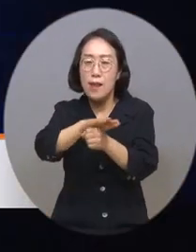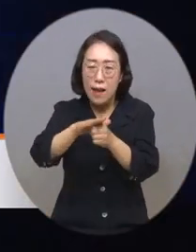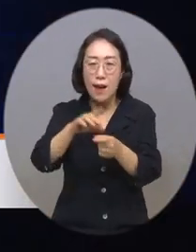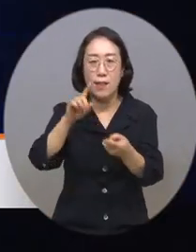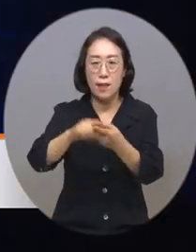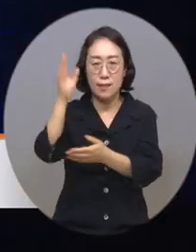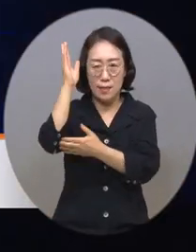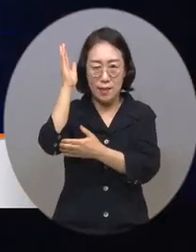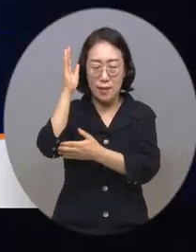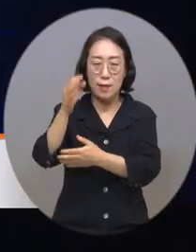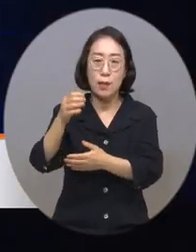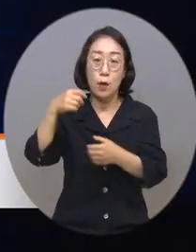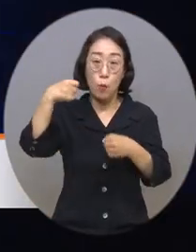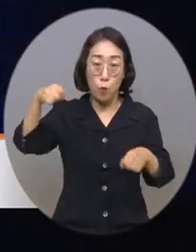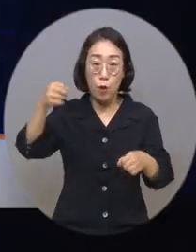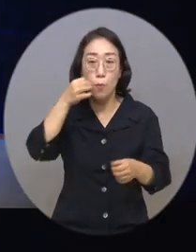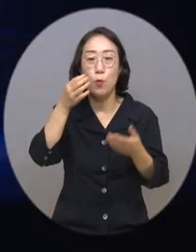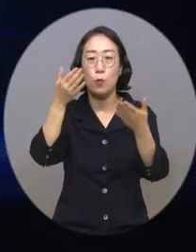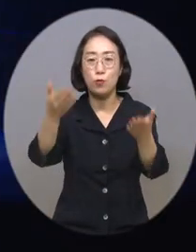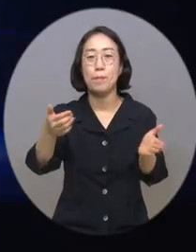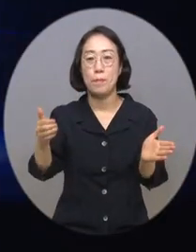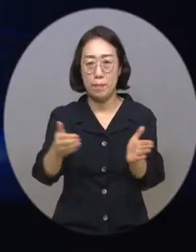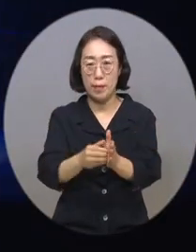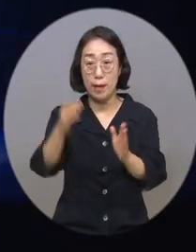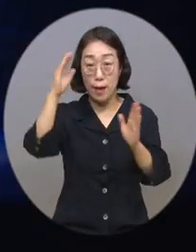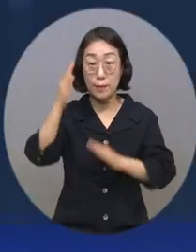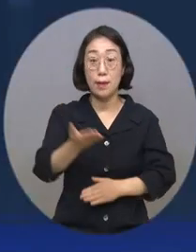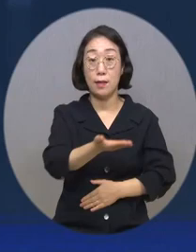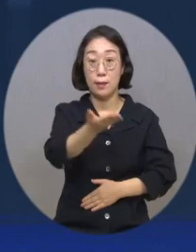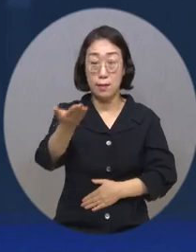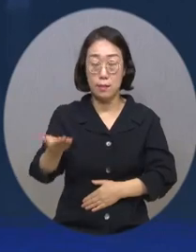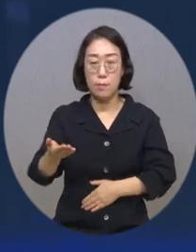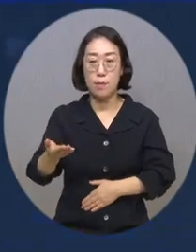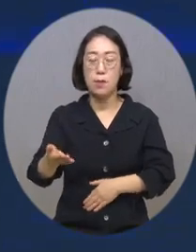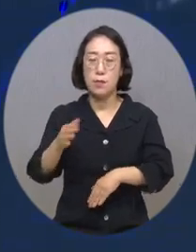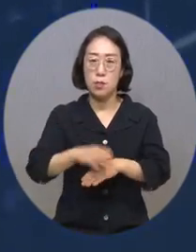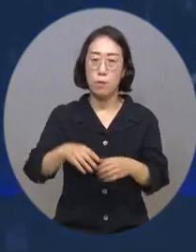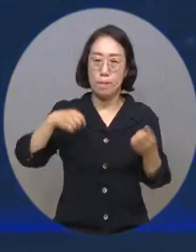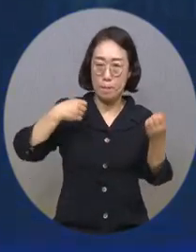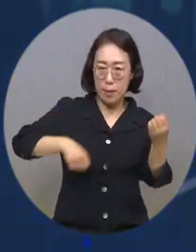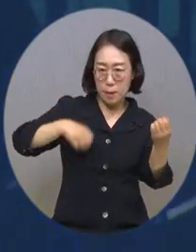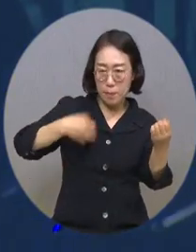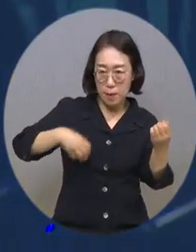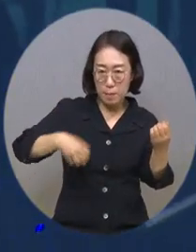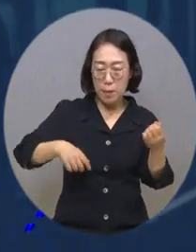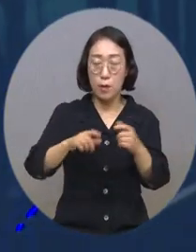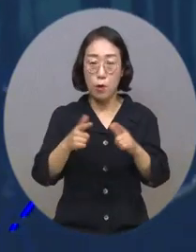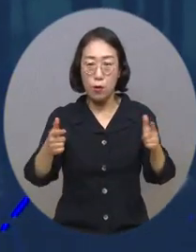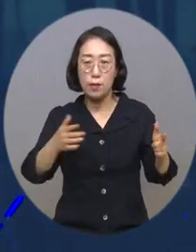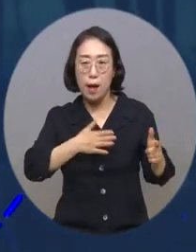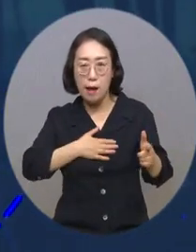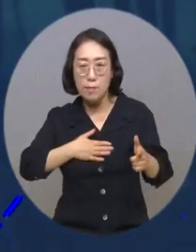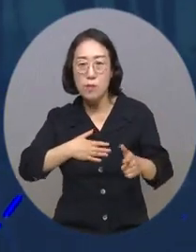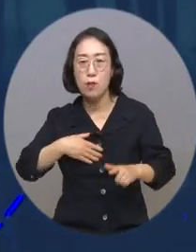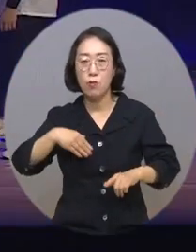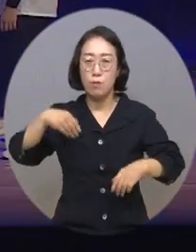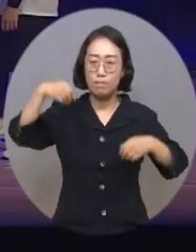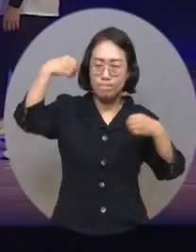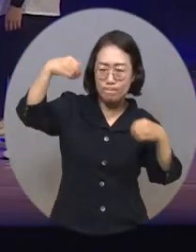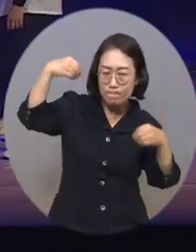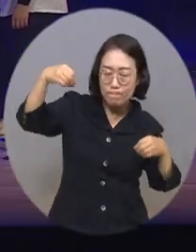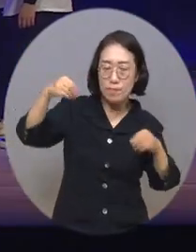공연이 펼쳐졌습니다. 특히 학생들은 직접 밴드 음악을 연주하고 다채로운 감정 연기를 통해